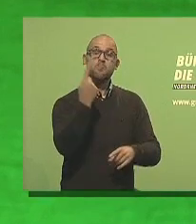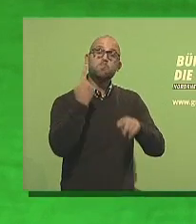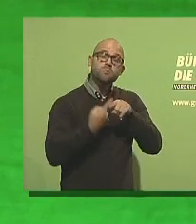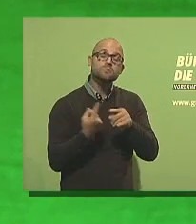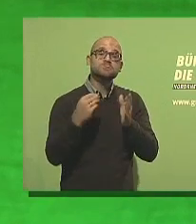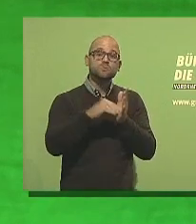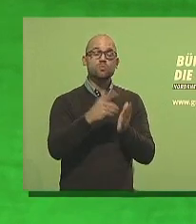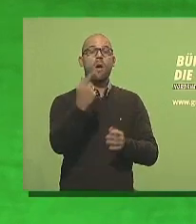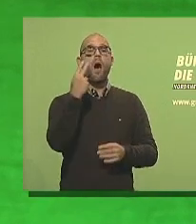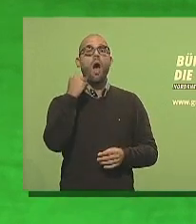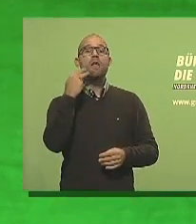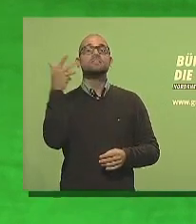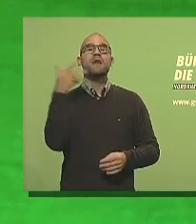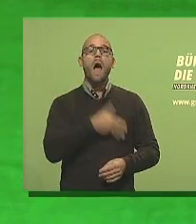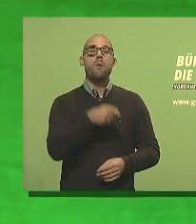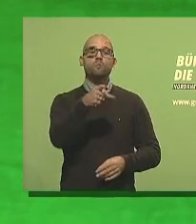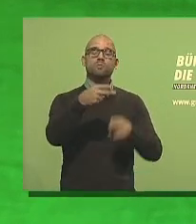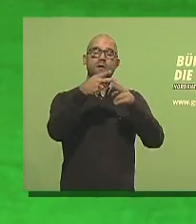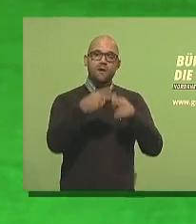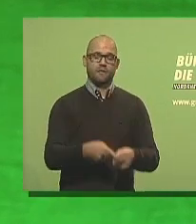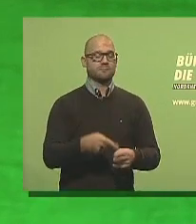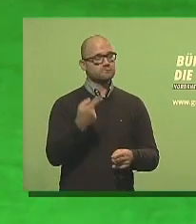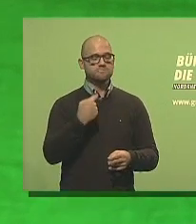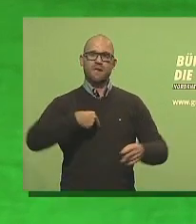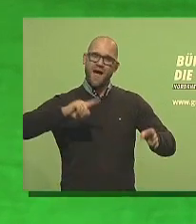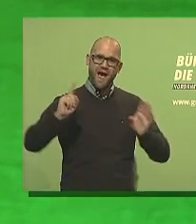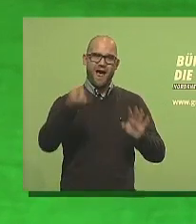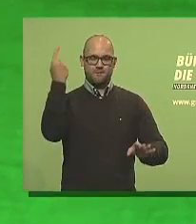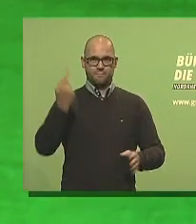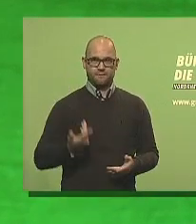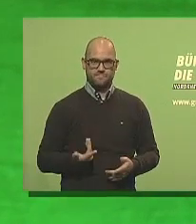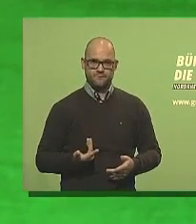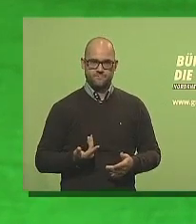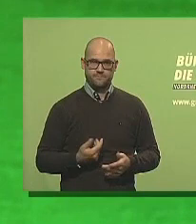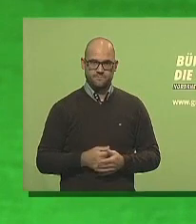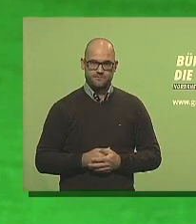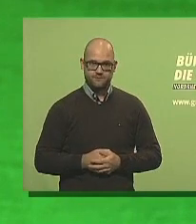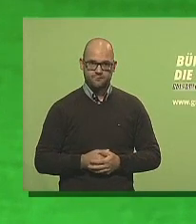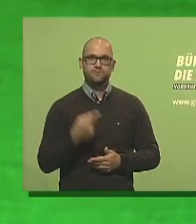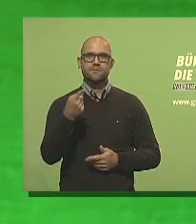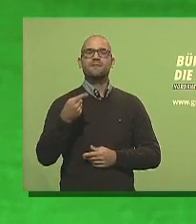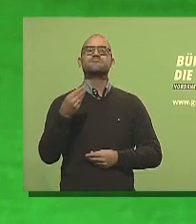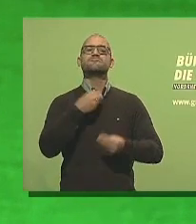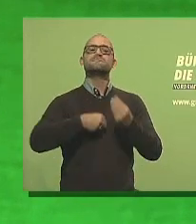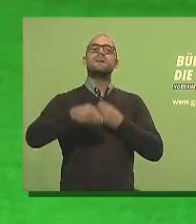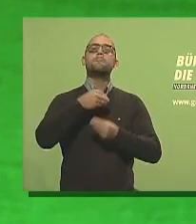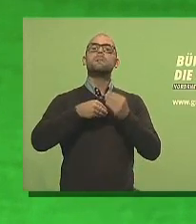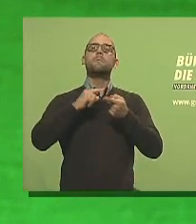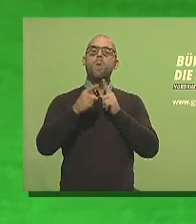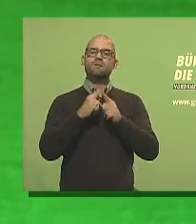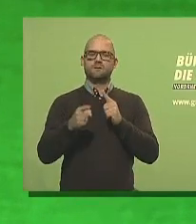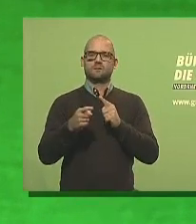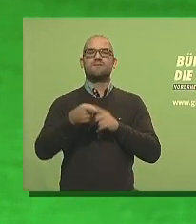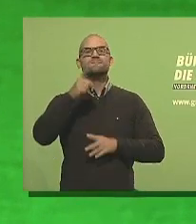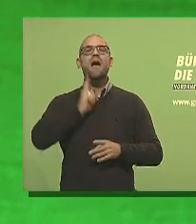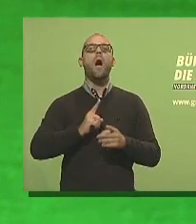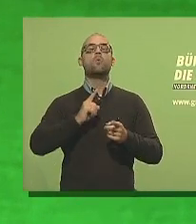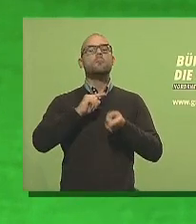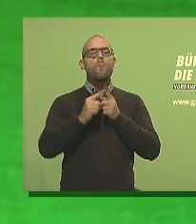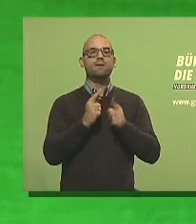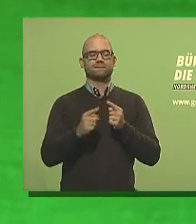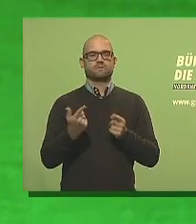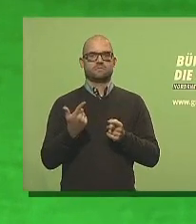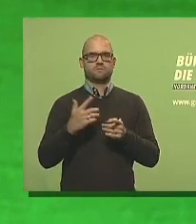im Rentenalter. Wir machen es besser, weil wir deutlich machen, Familienpolitik und Frauenpolitik, das geht für